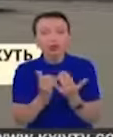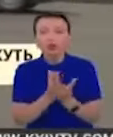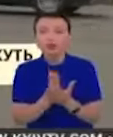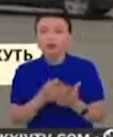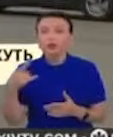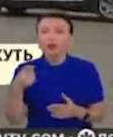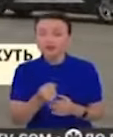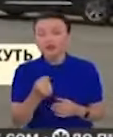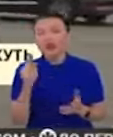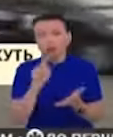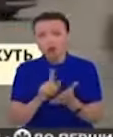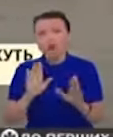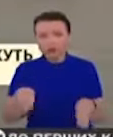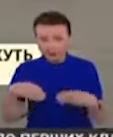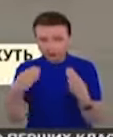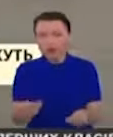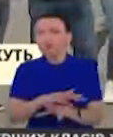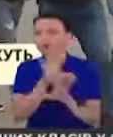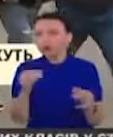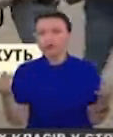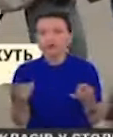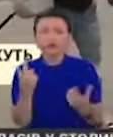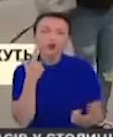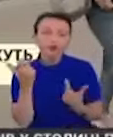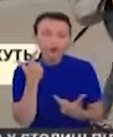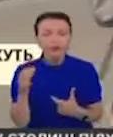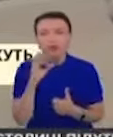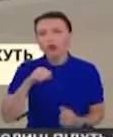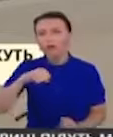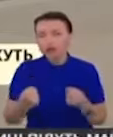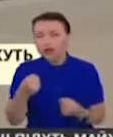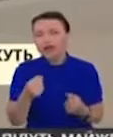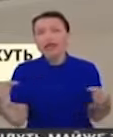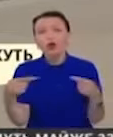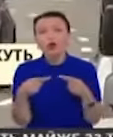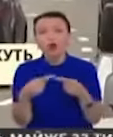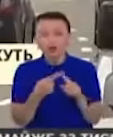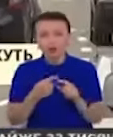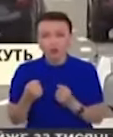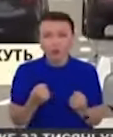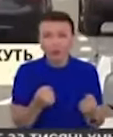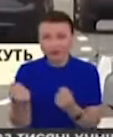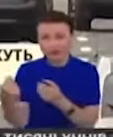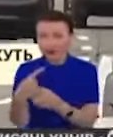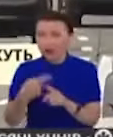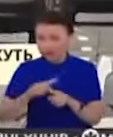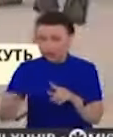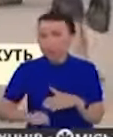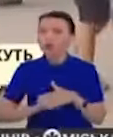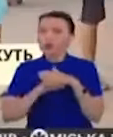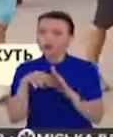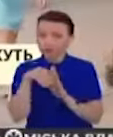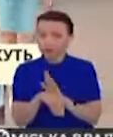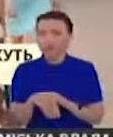за запитом має надати правоохоронцям всю необхідну інформацію про водія і конкретну поїздку. Бо ж це і їхня репутація також.